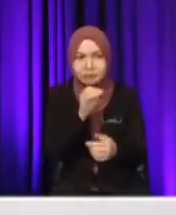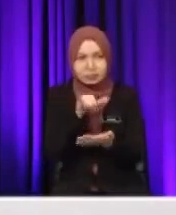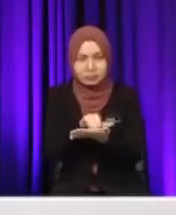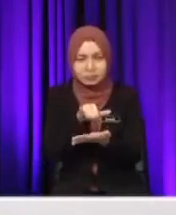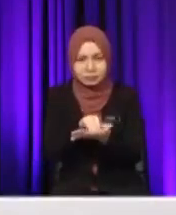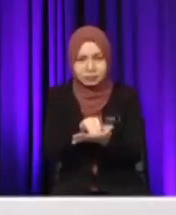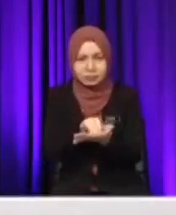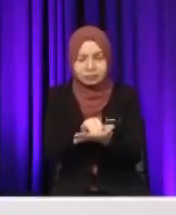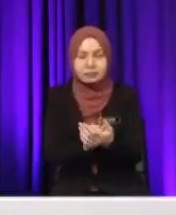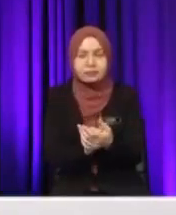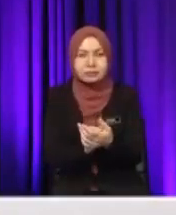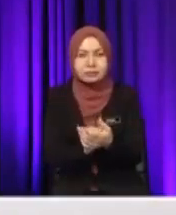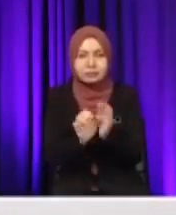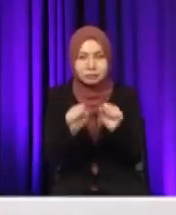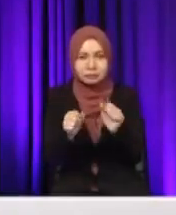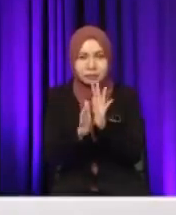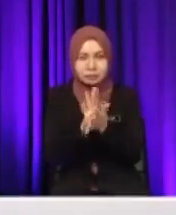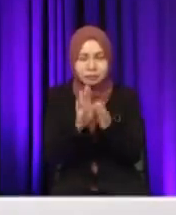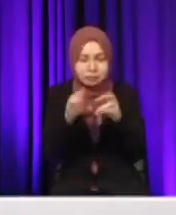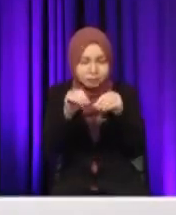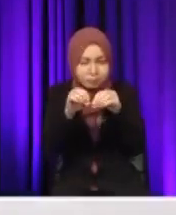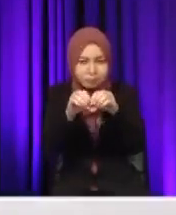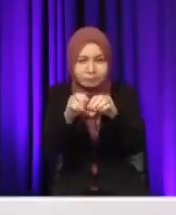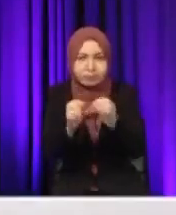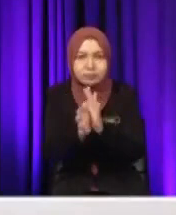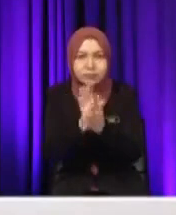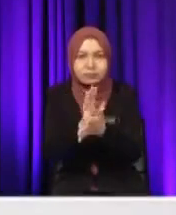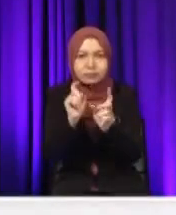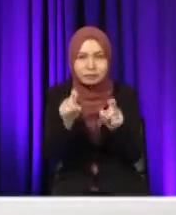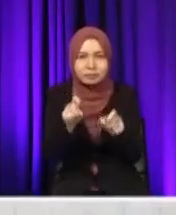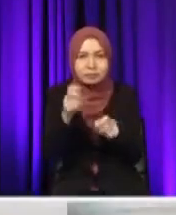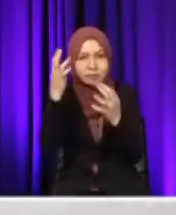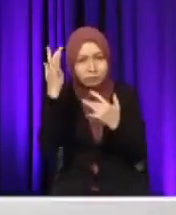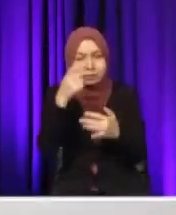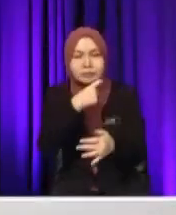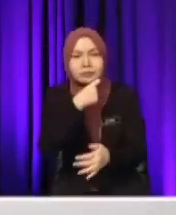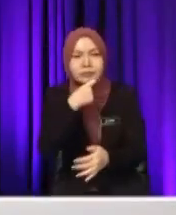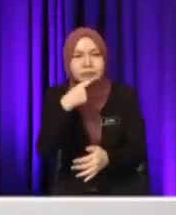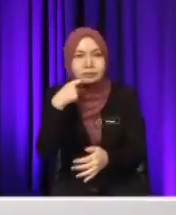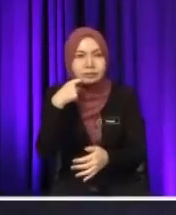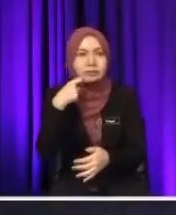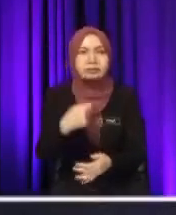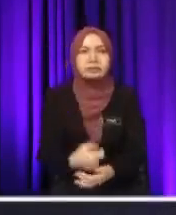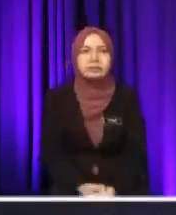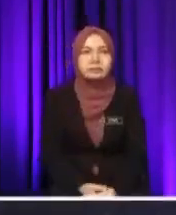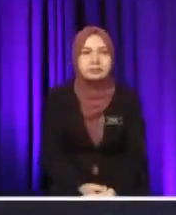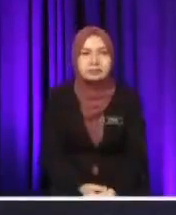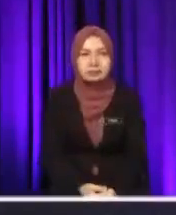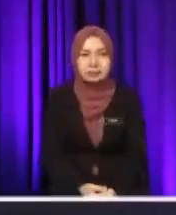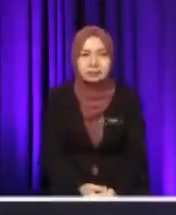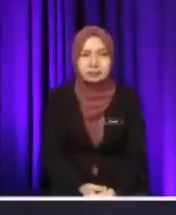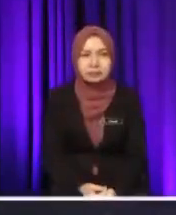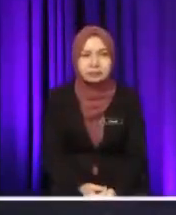Okay. So, better kita biarkan sampai dia kering. Biarkan sampai dia kering. Okay, dah. So, itu dipanggil skill atau kemahiran bagaimana